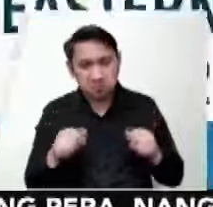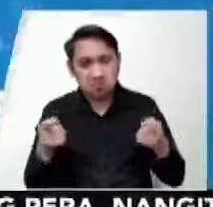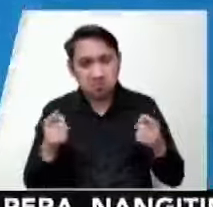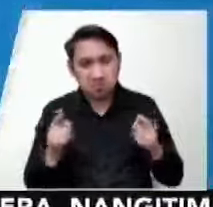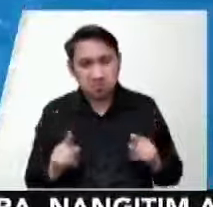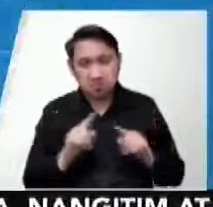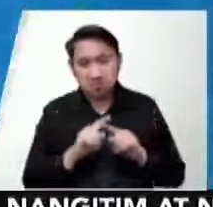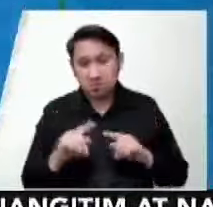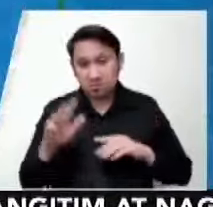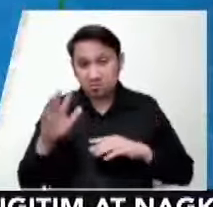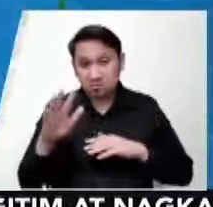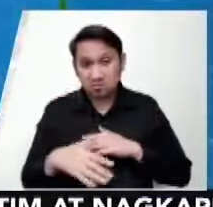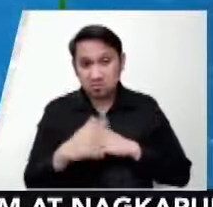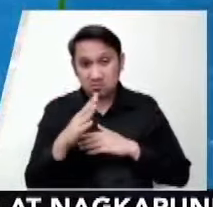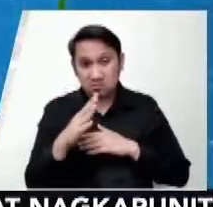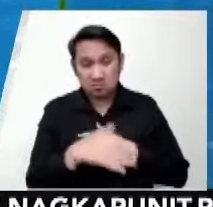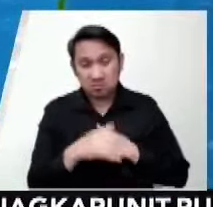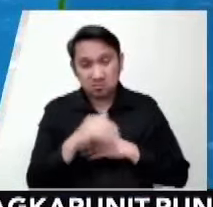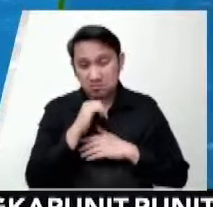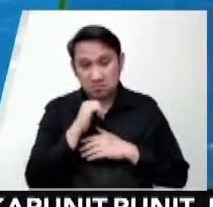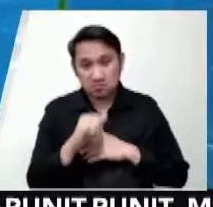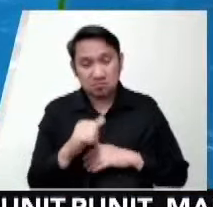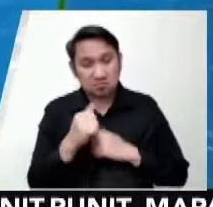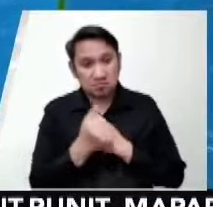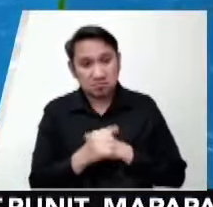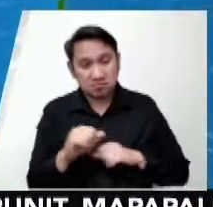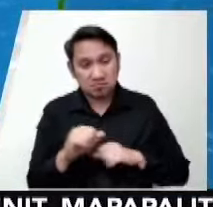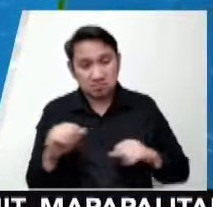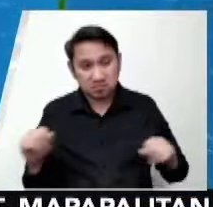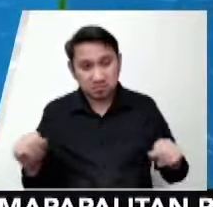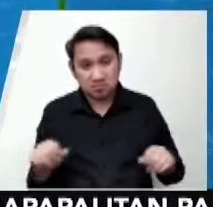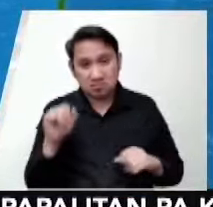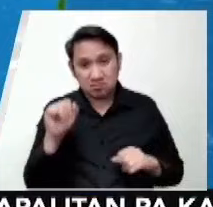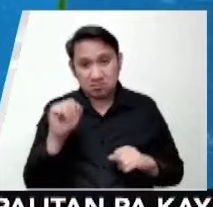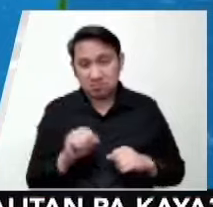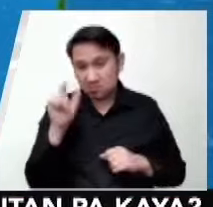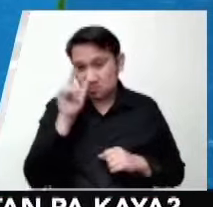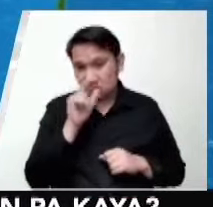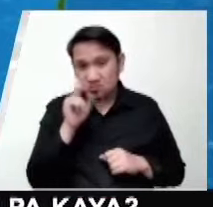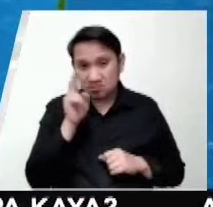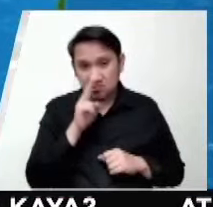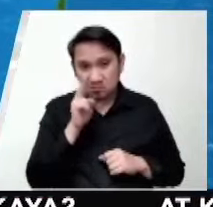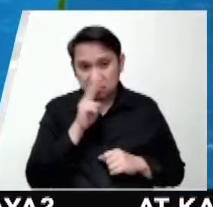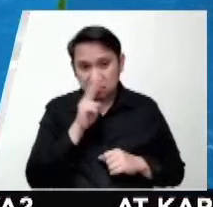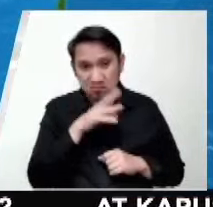at hindi pa rin ligtas pumalaot sa eastern seaboards ng Southern Luzon, Visayas at Mindanao.